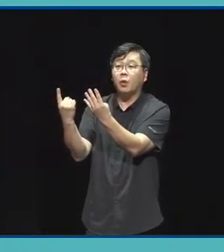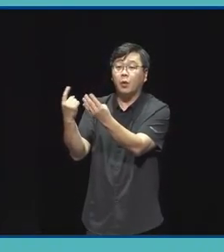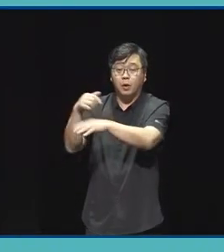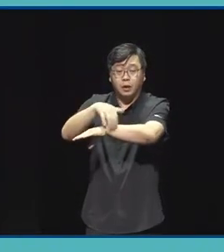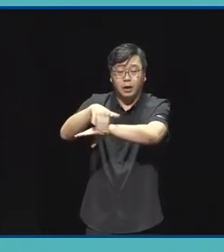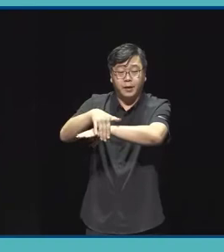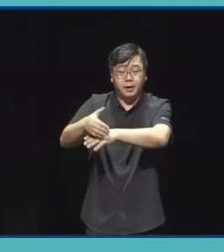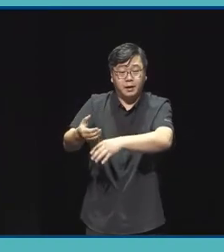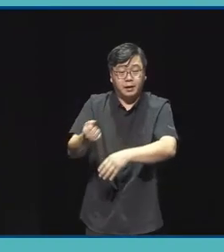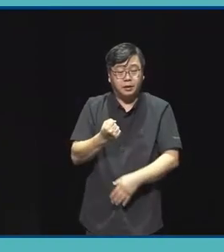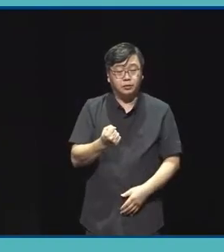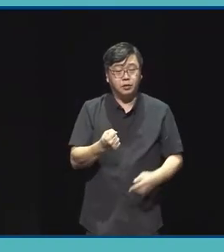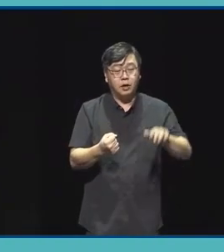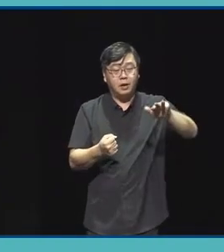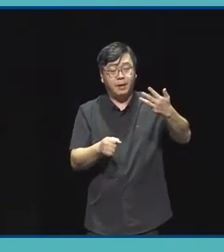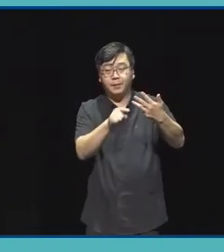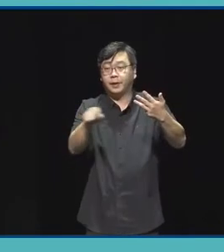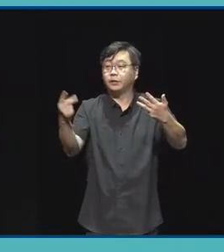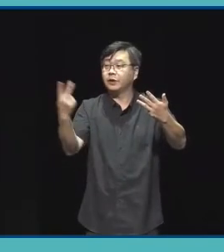수가 있습니다.